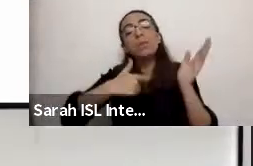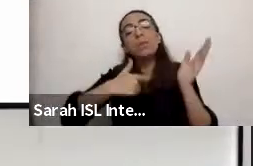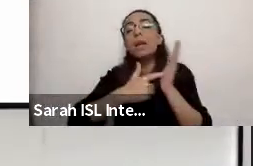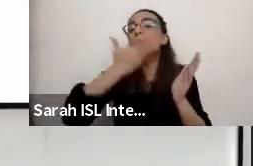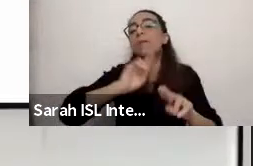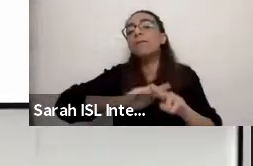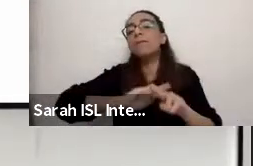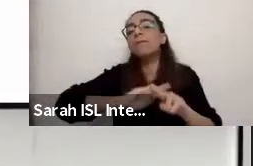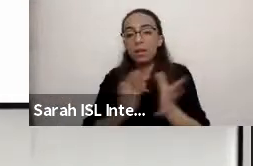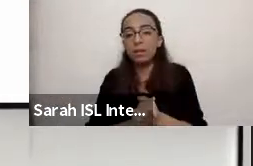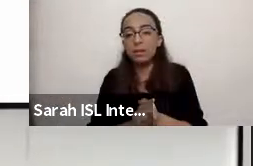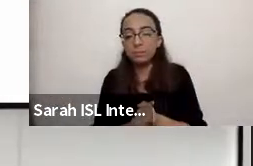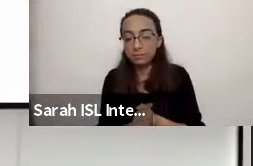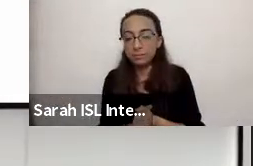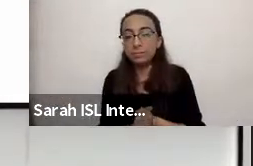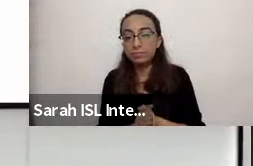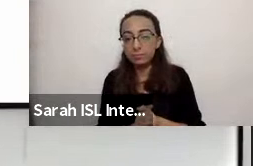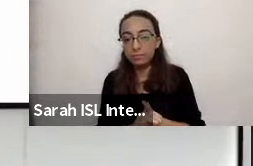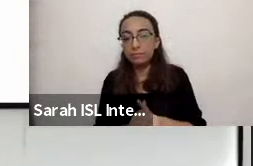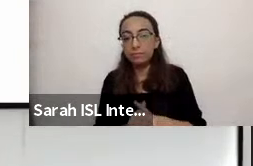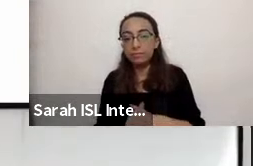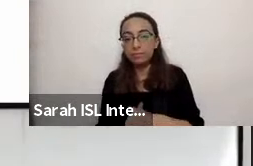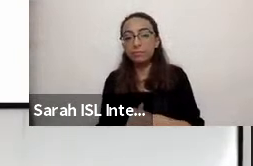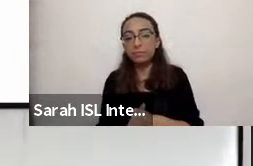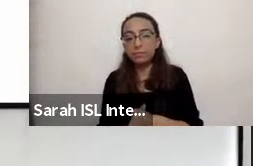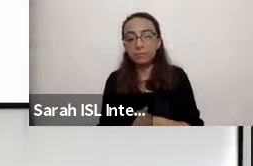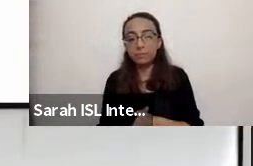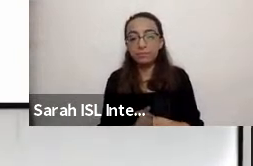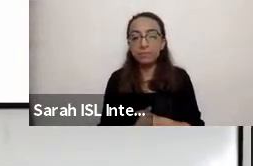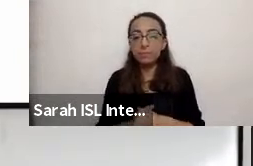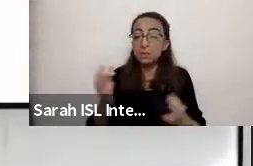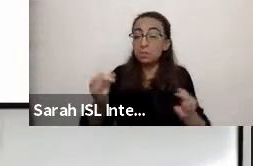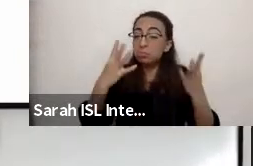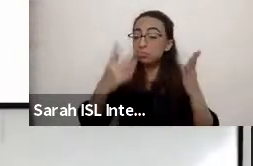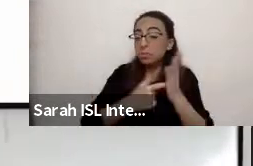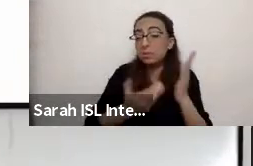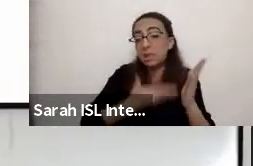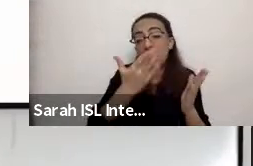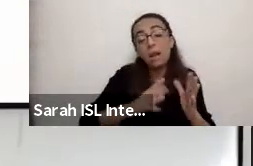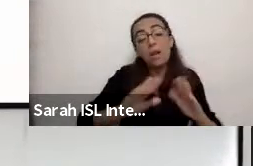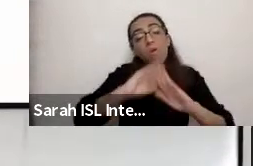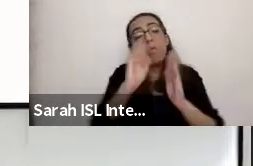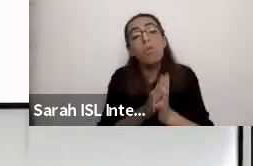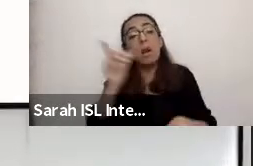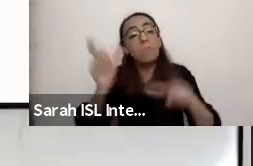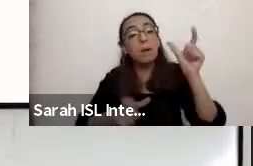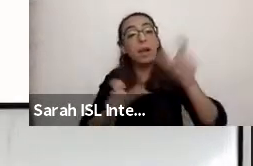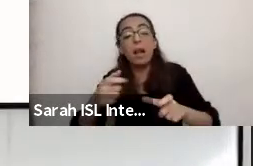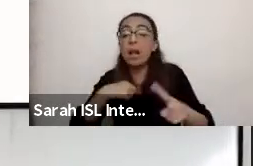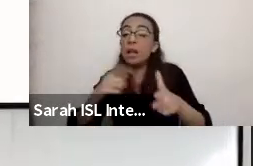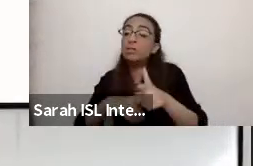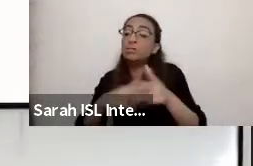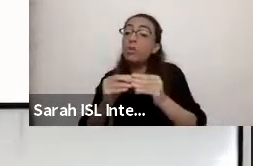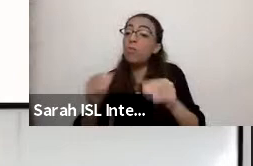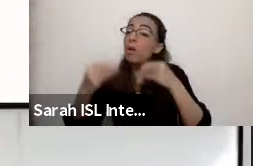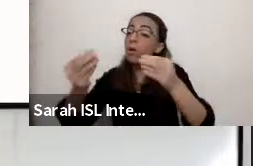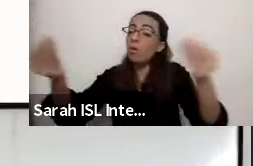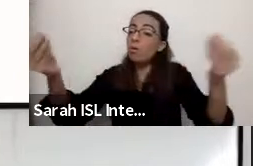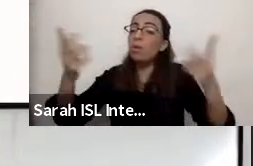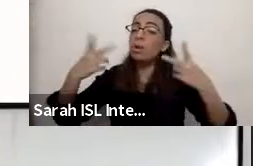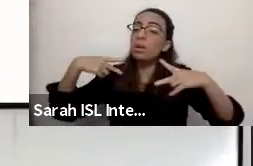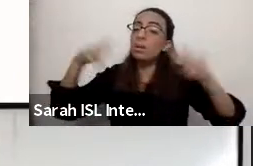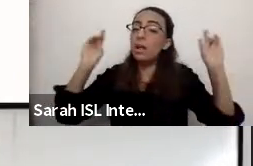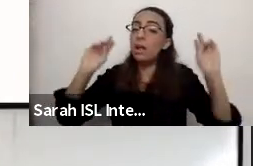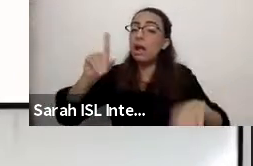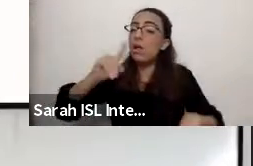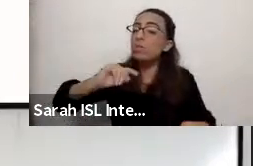बिल्कुल निःशुल्क दी जाती है और इससे जो जबरदस्त एम्प्लॉयमेंट जनरेट हुआ, जिससे हजारों दृष्टिबाधित मित्र अपने पैर पर